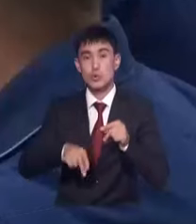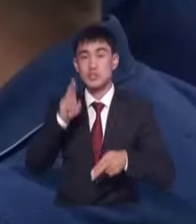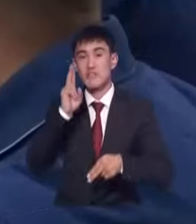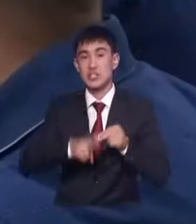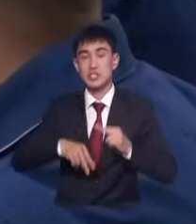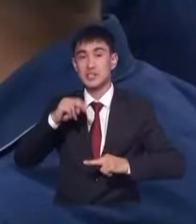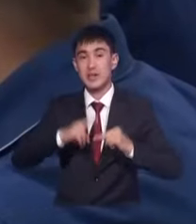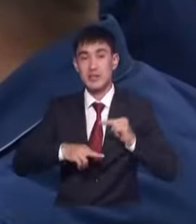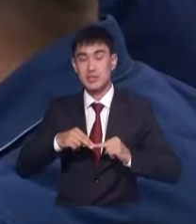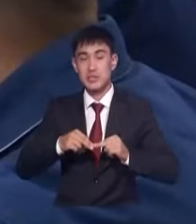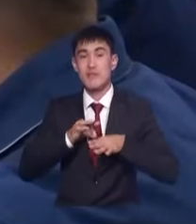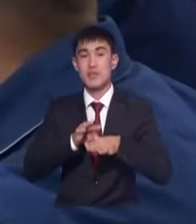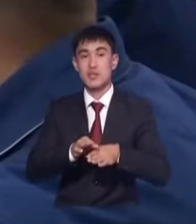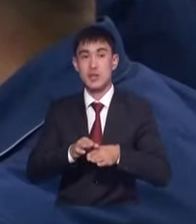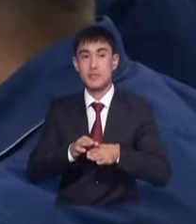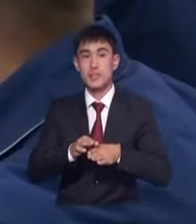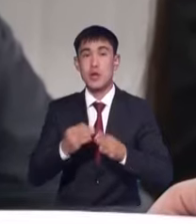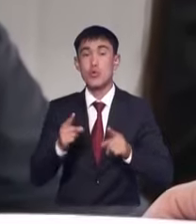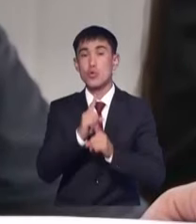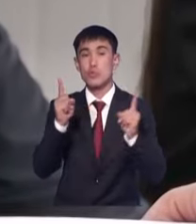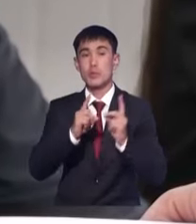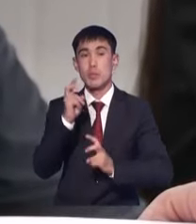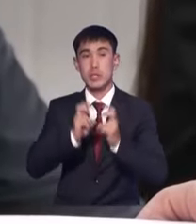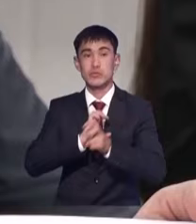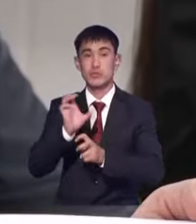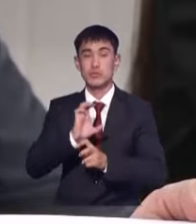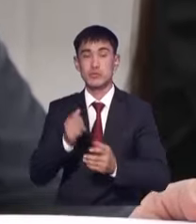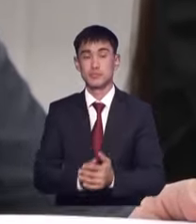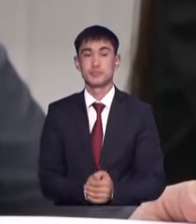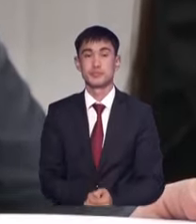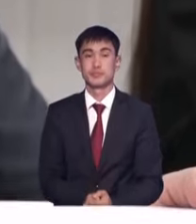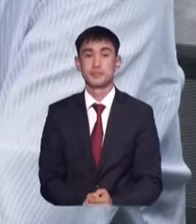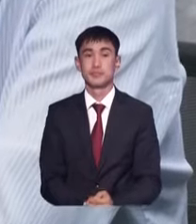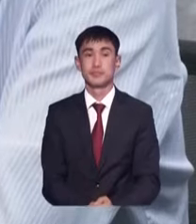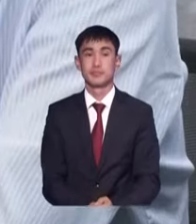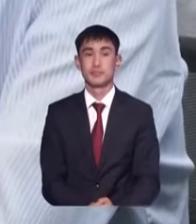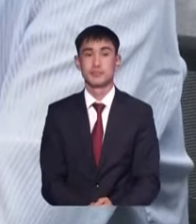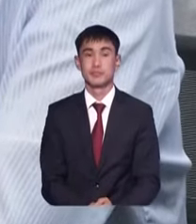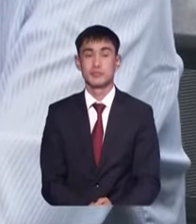завершении строительства и введении в строй крупного производственного объекта.